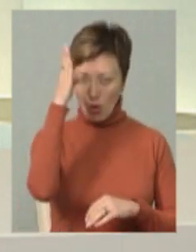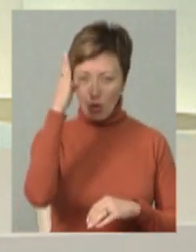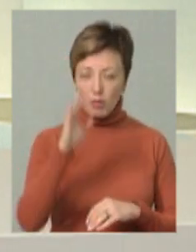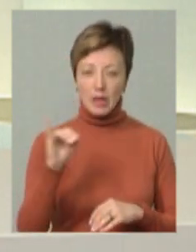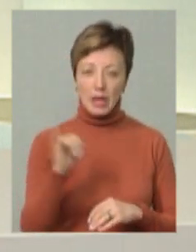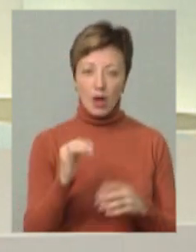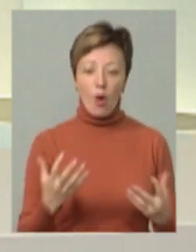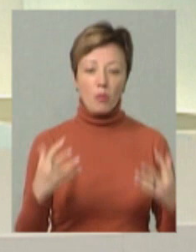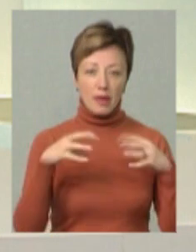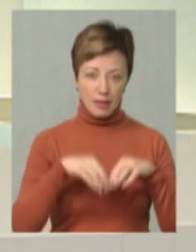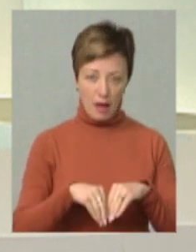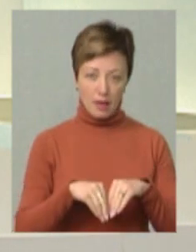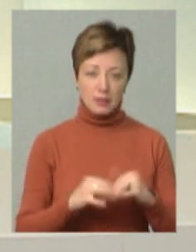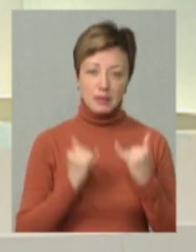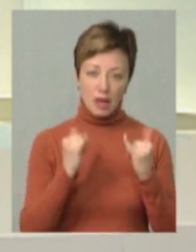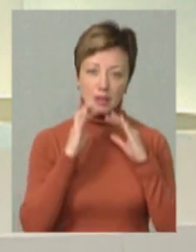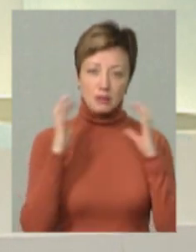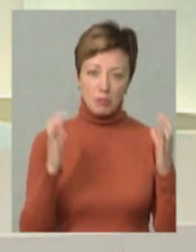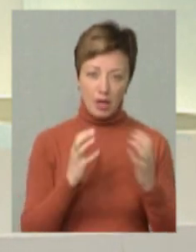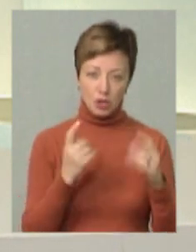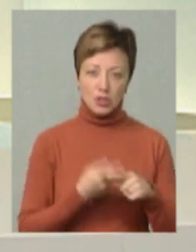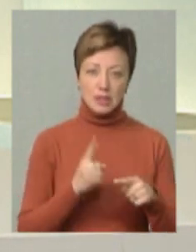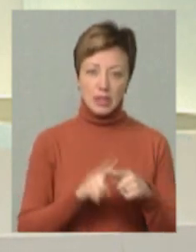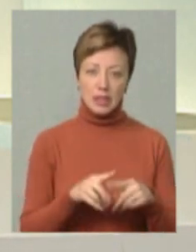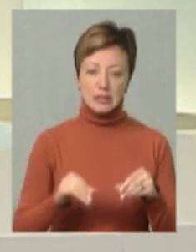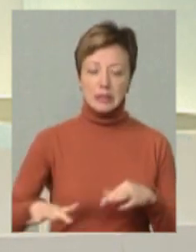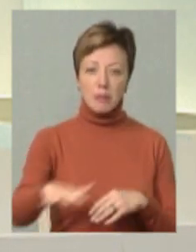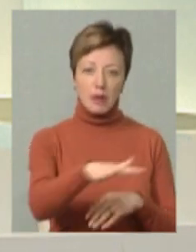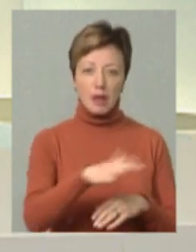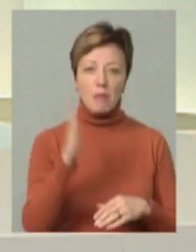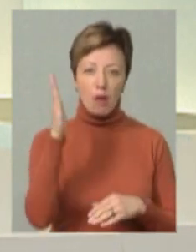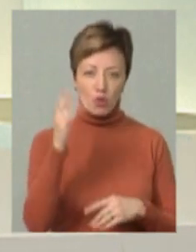і об'єднання заради збереження цієї землі для майбутніх поколінь.